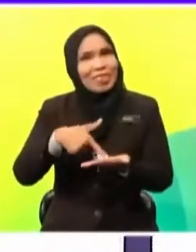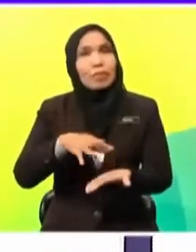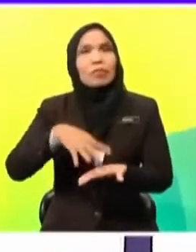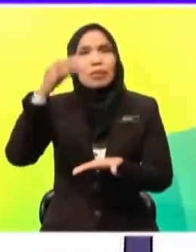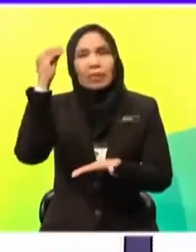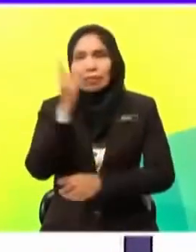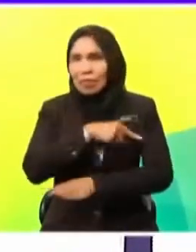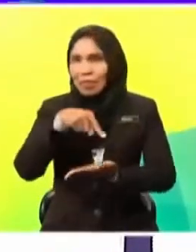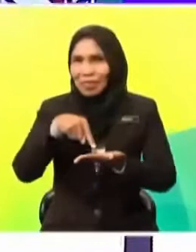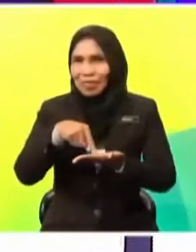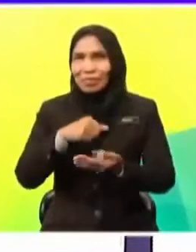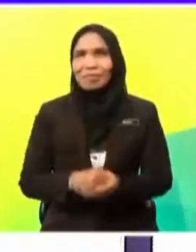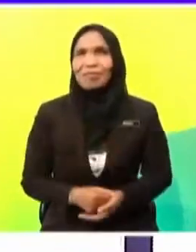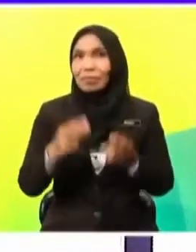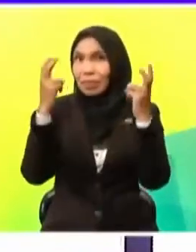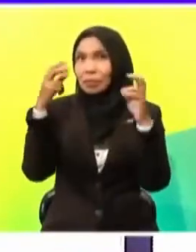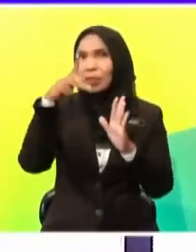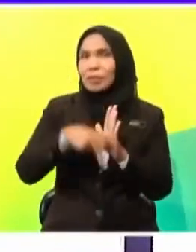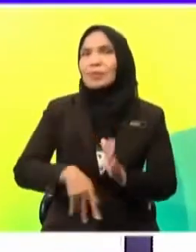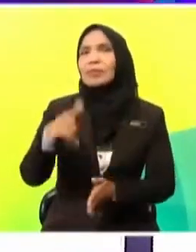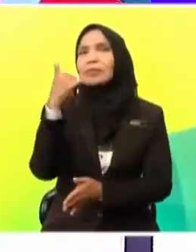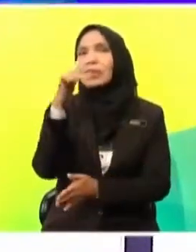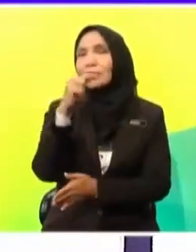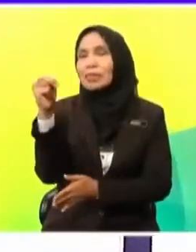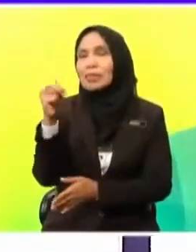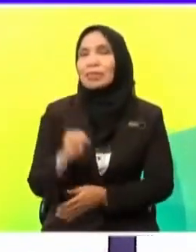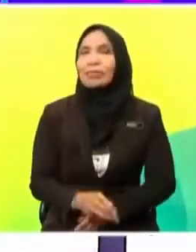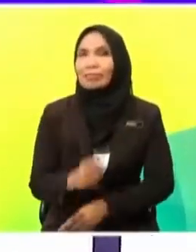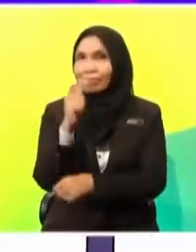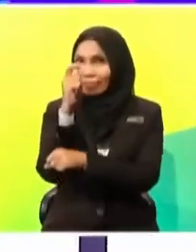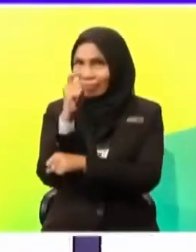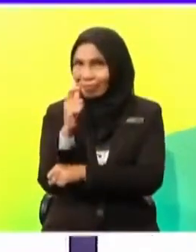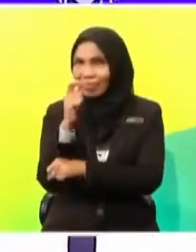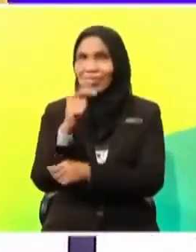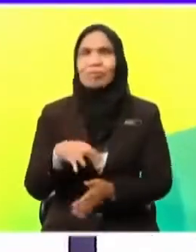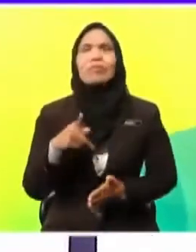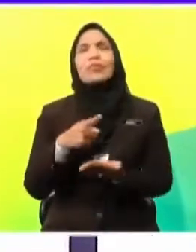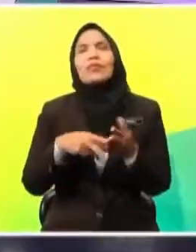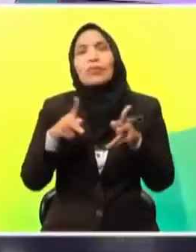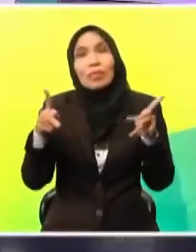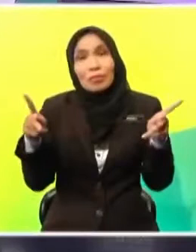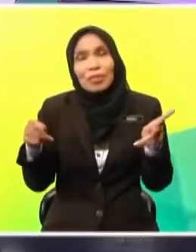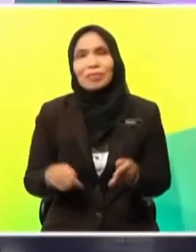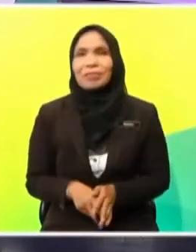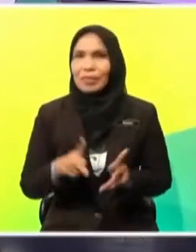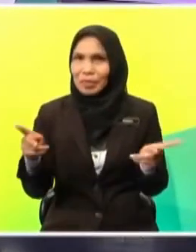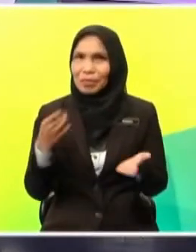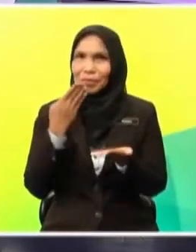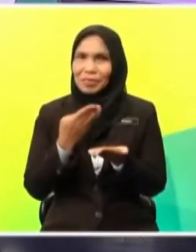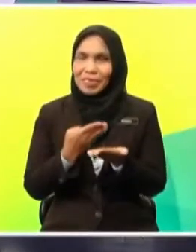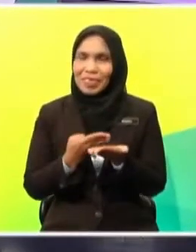khas bertemakan permainan tradisional jadi Cikgu sulap kVA alhamdulillah kabar baik yo